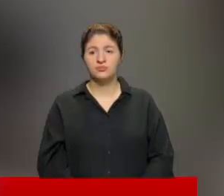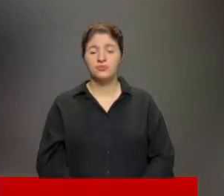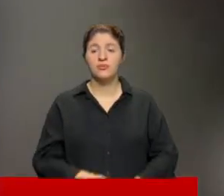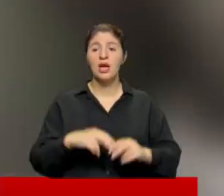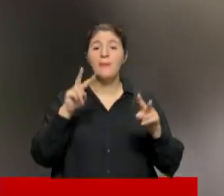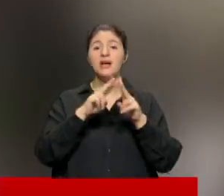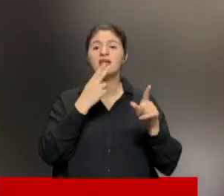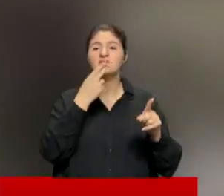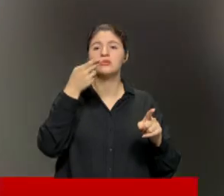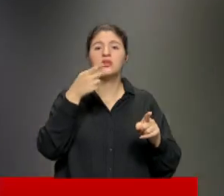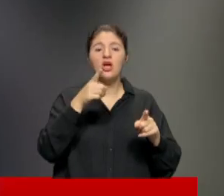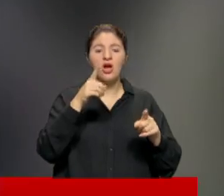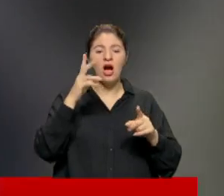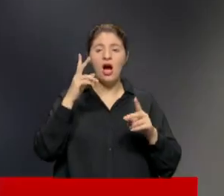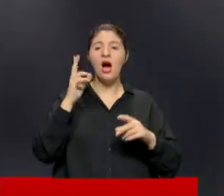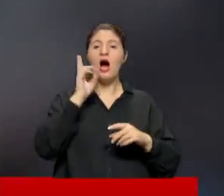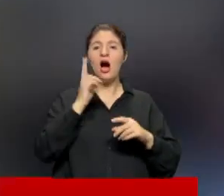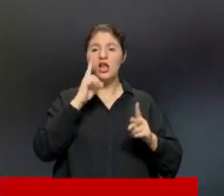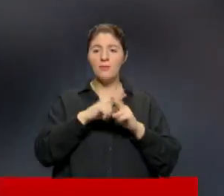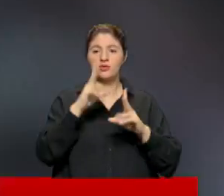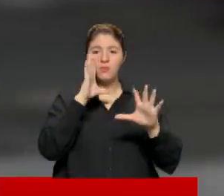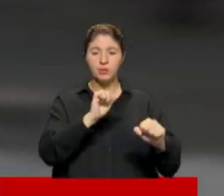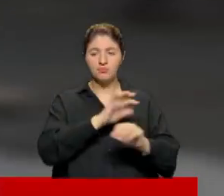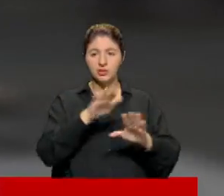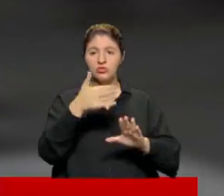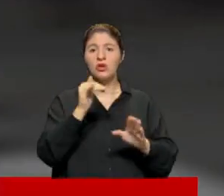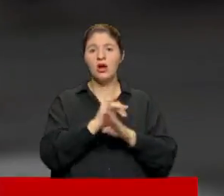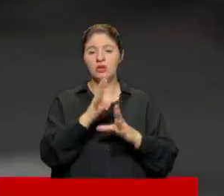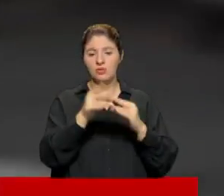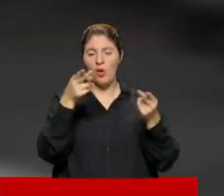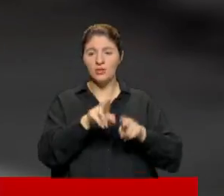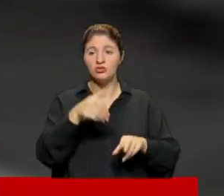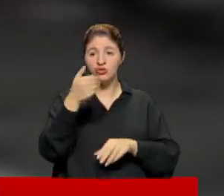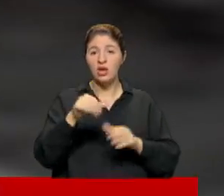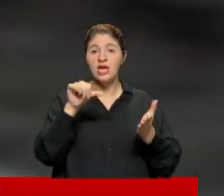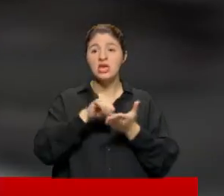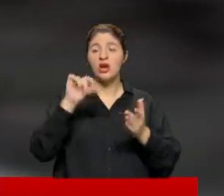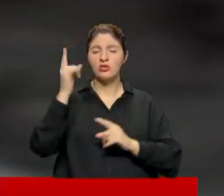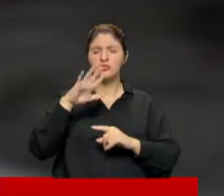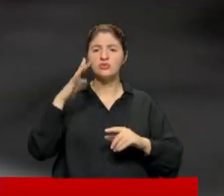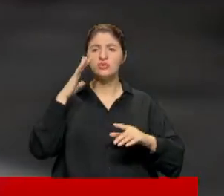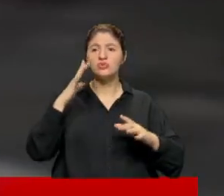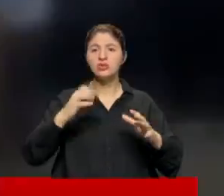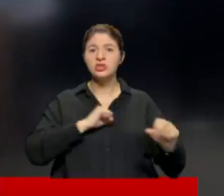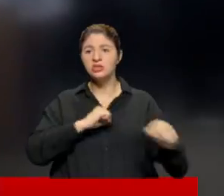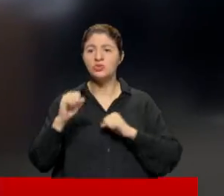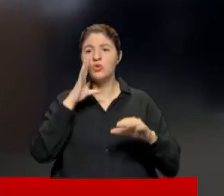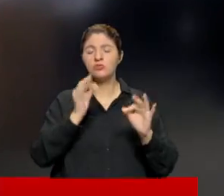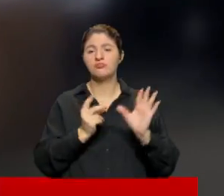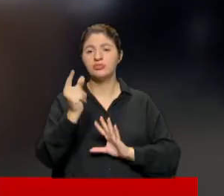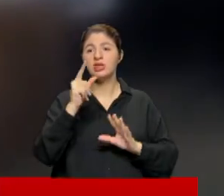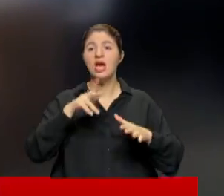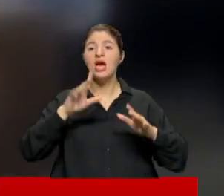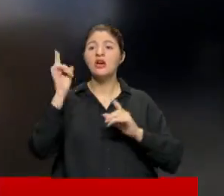bahsı Hami'nin ahlak polisince gözaltına alındıktan sonra hayatını kaybetmesinin ardından İran yönetimine öfke kontrolden çıktı rejim